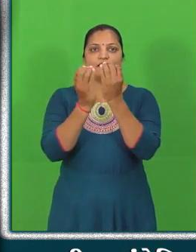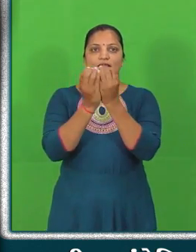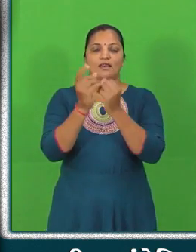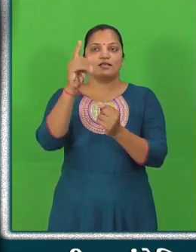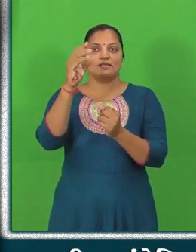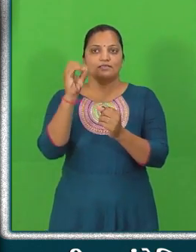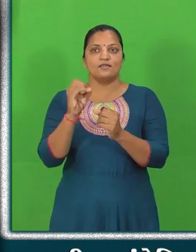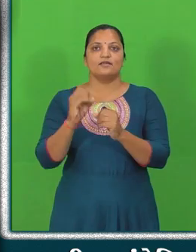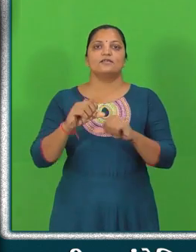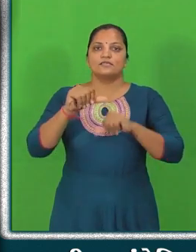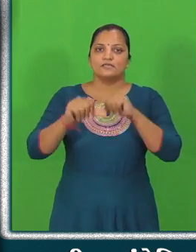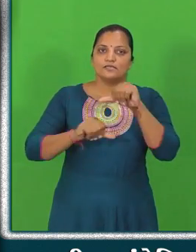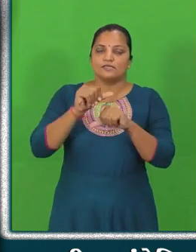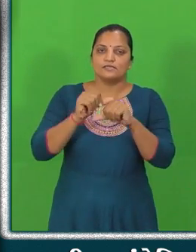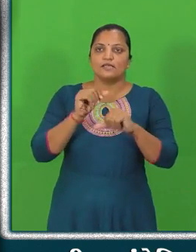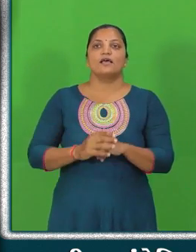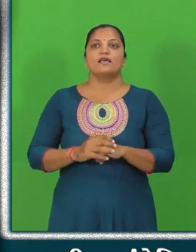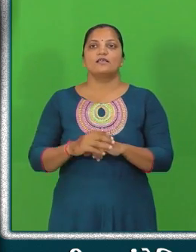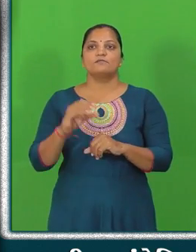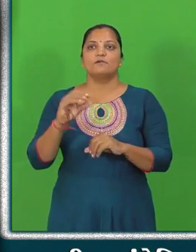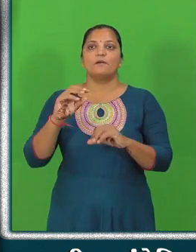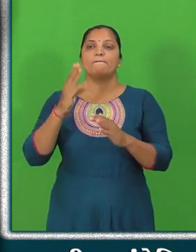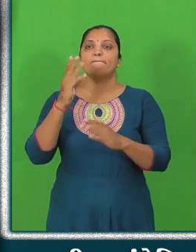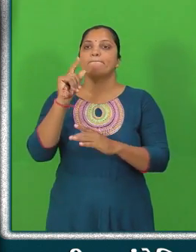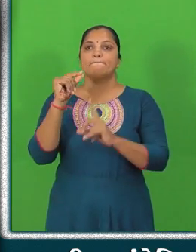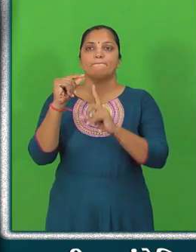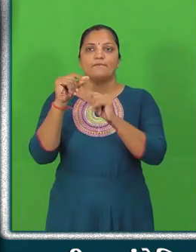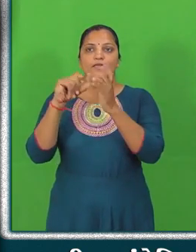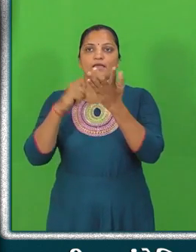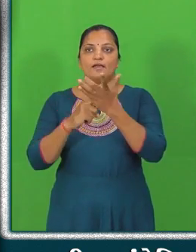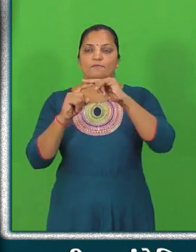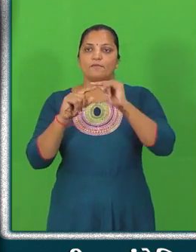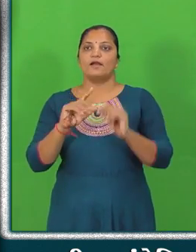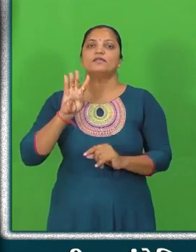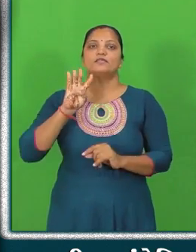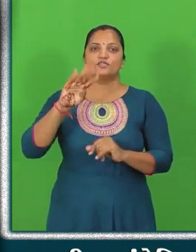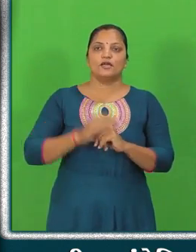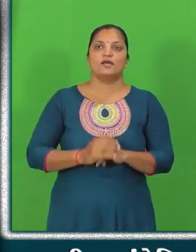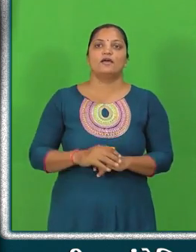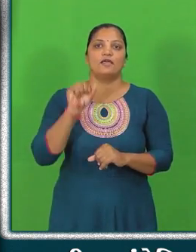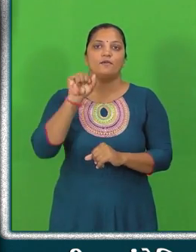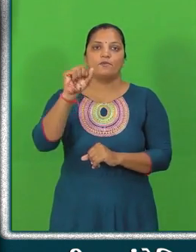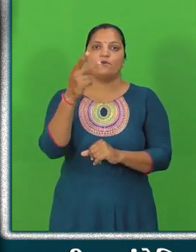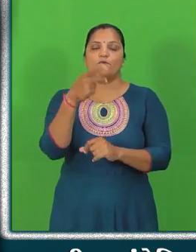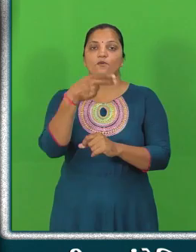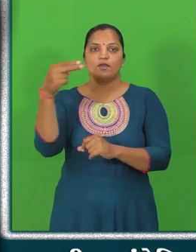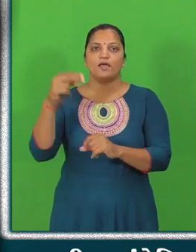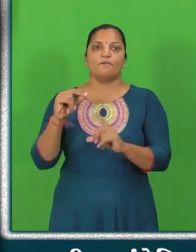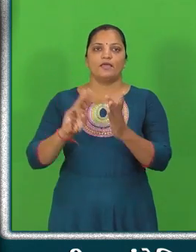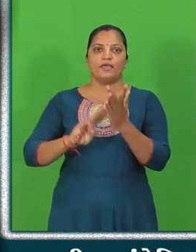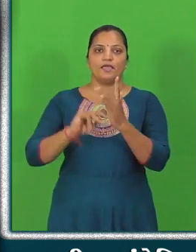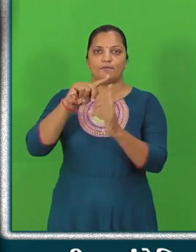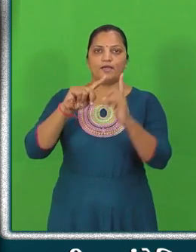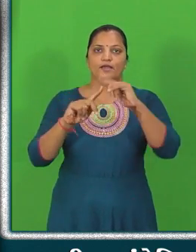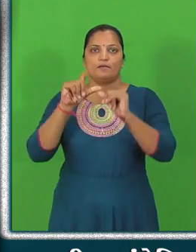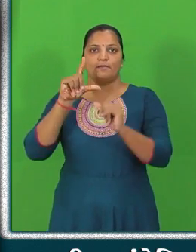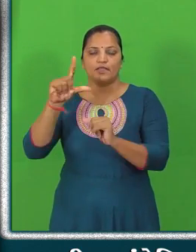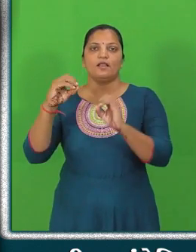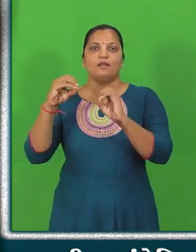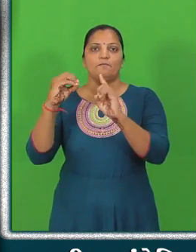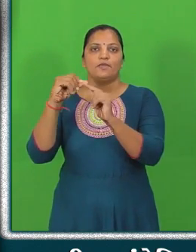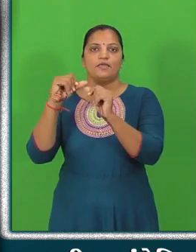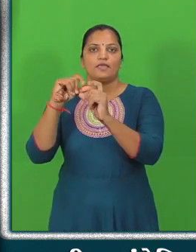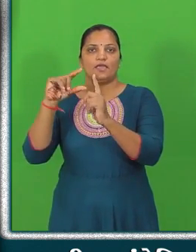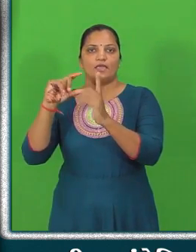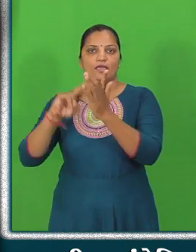प्रकरण दस प्रकाश परावर्तन अने वक्रीभवन। हूँ डॉक्टर मित्तल पंड्या, आचार्य सरसाव हाईस्कूल, तालुको कड़ी,